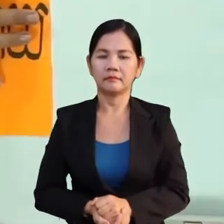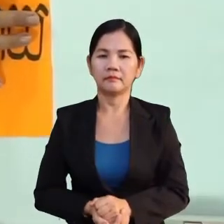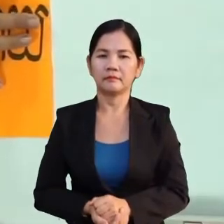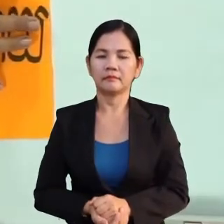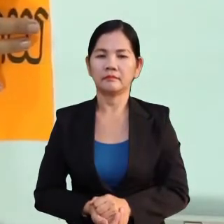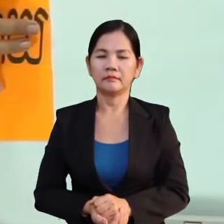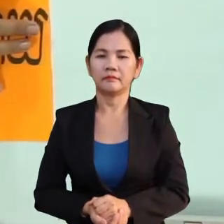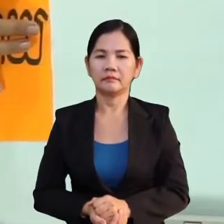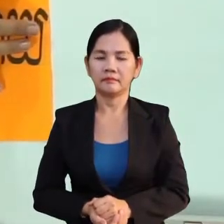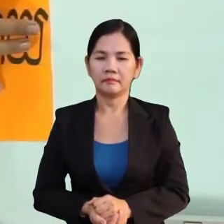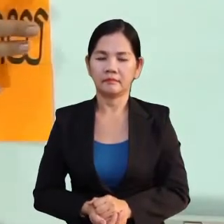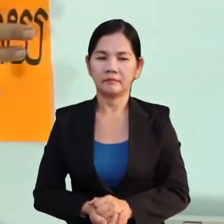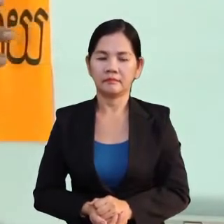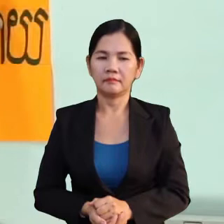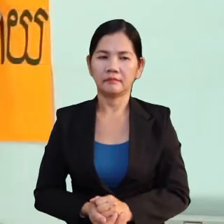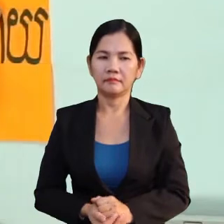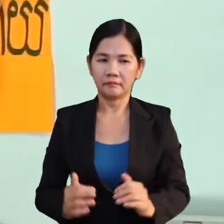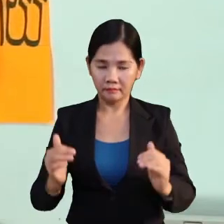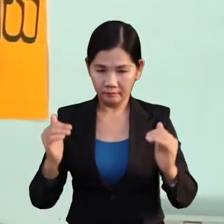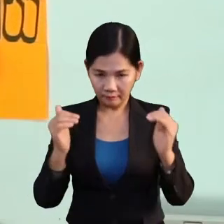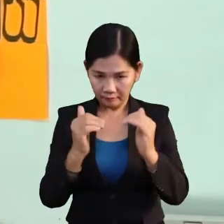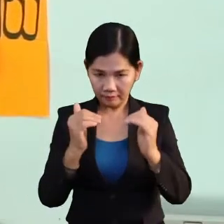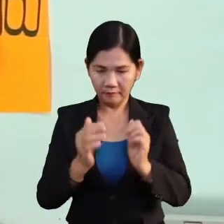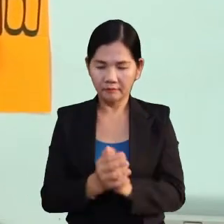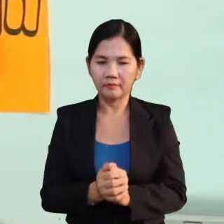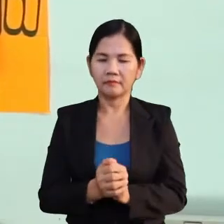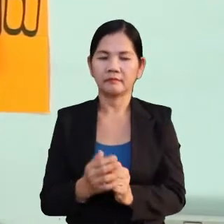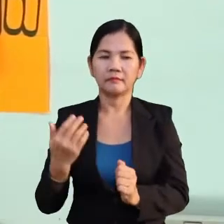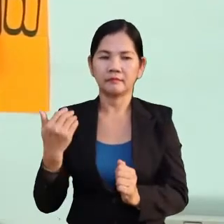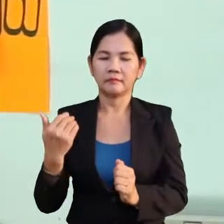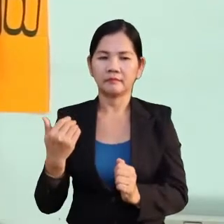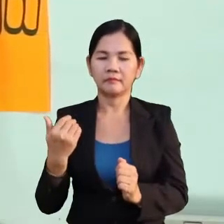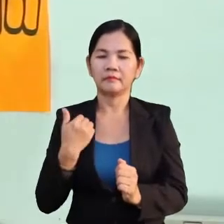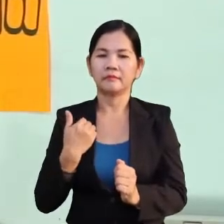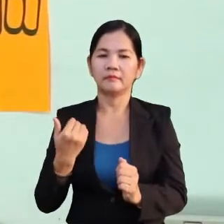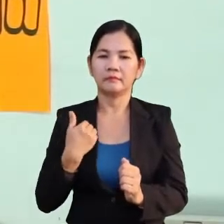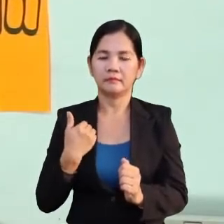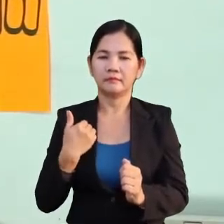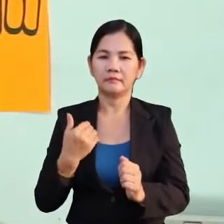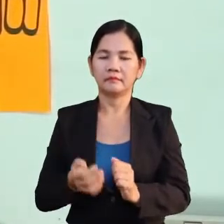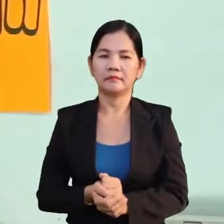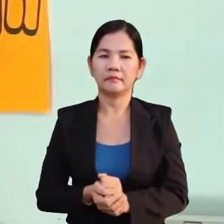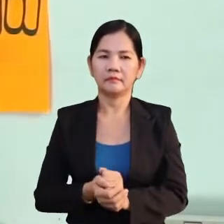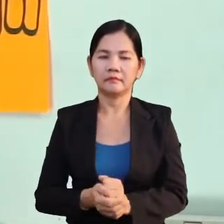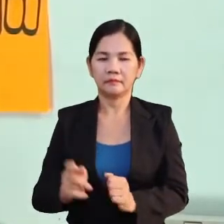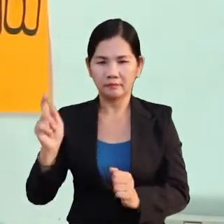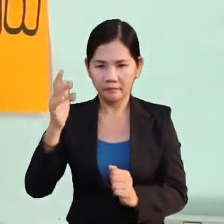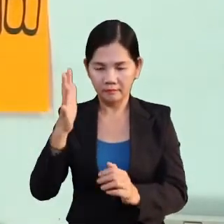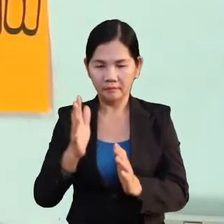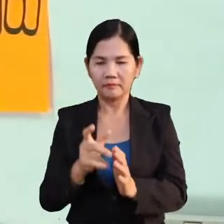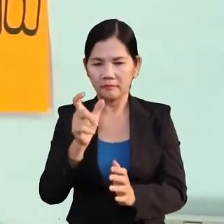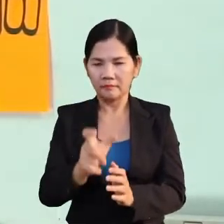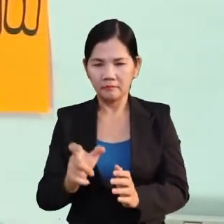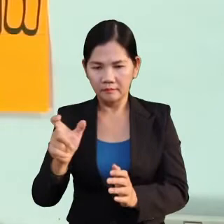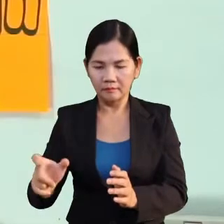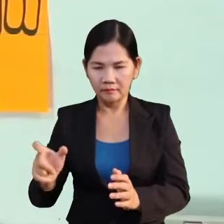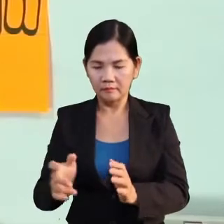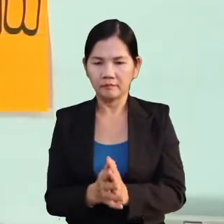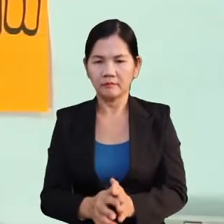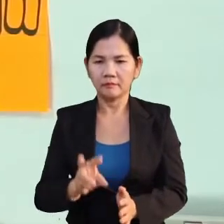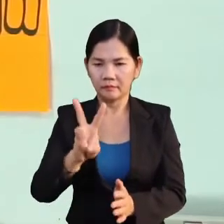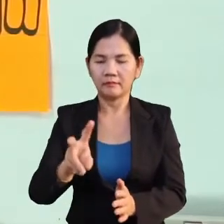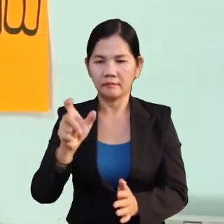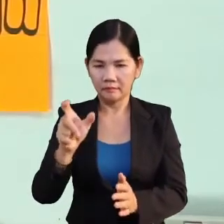ចាលោកអ្នកគ្រូដាក់ឲ្យស្មើឃើញមានរូបមនុស្សចារូបមនុស្ស3